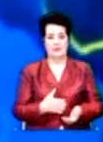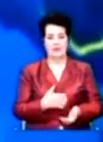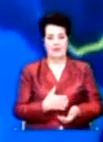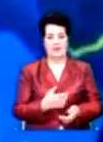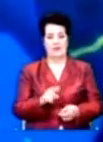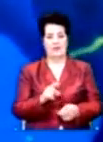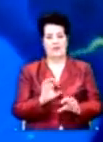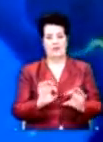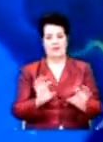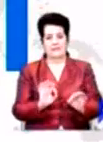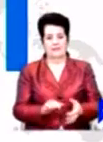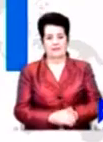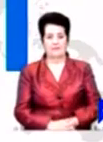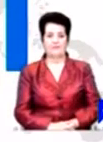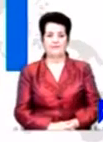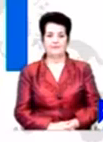subiecte ale ediției.